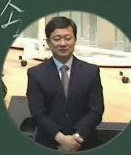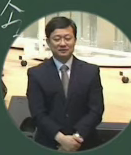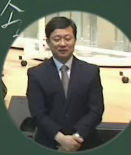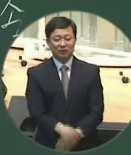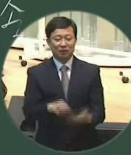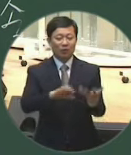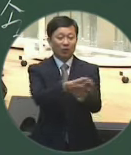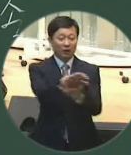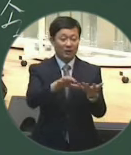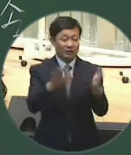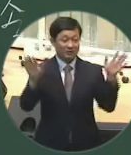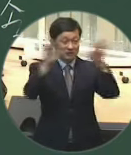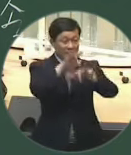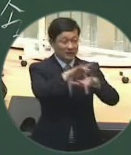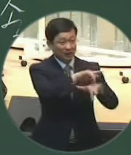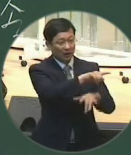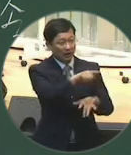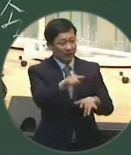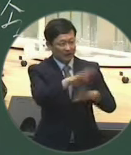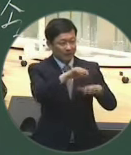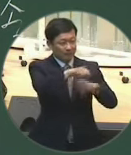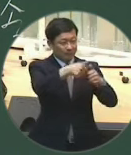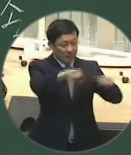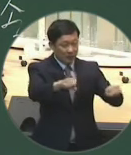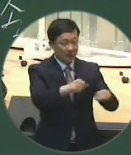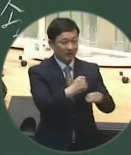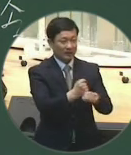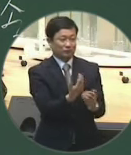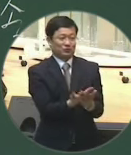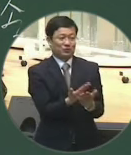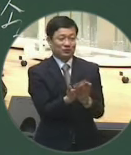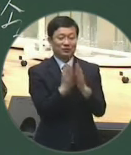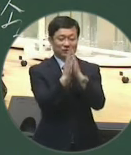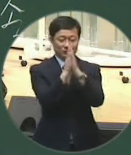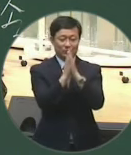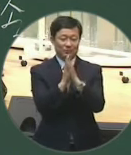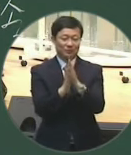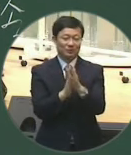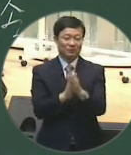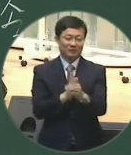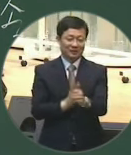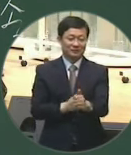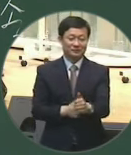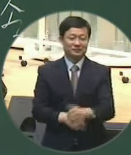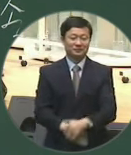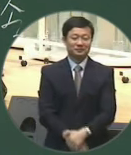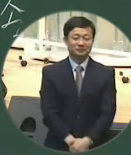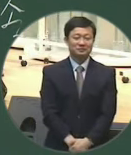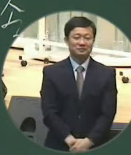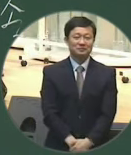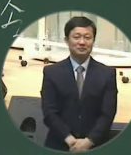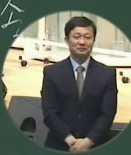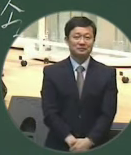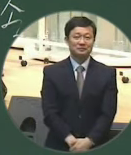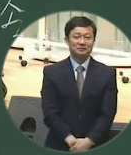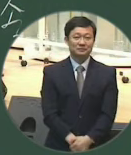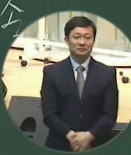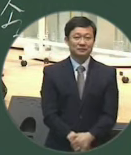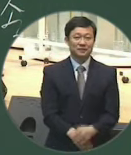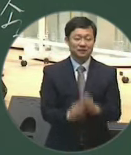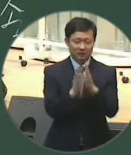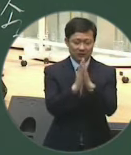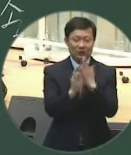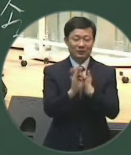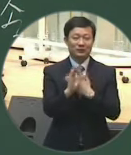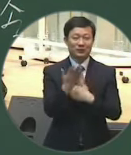너무나 혼란스러운 흑암의 일들이 결박되게 해 주옵소서. May all the forces of darkness that bring about so much darkness be bound. 기도하셔야